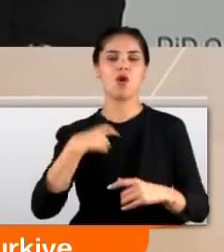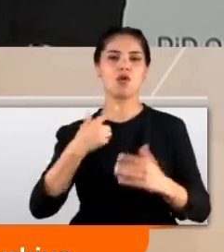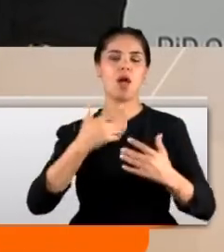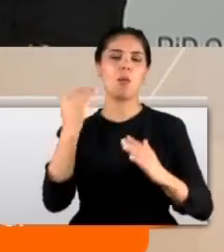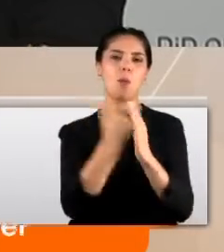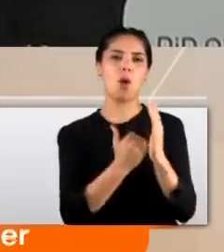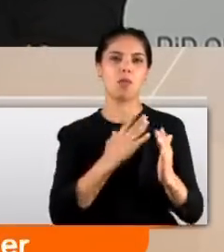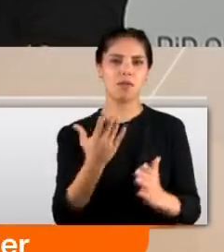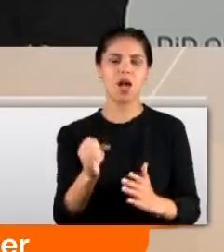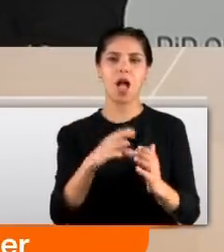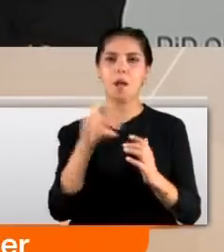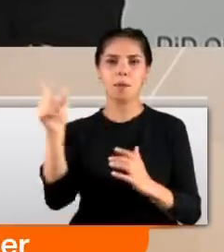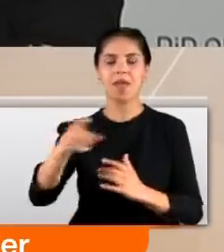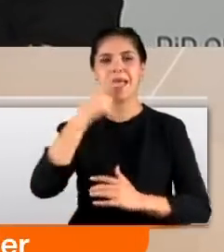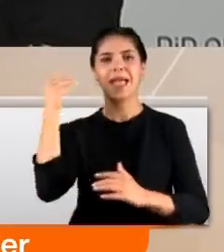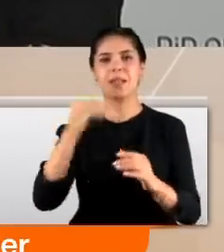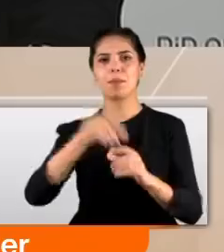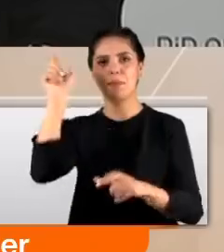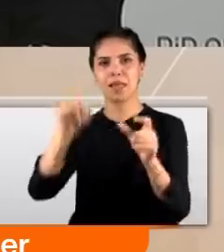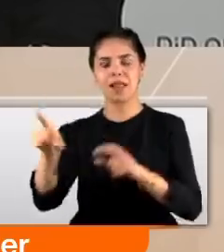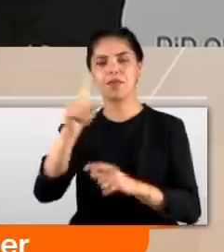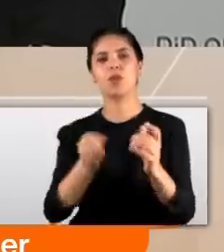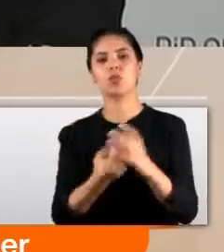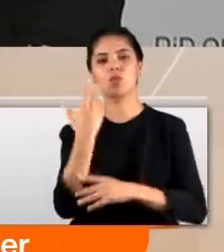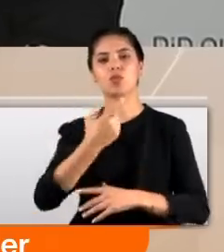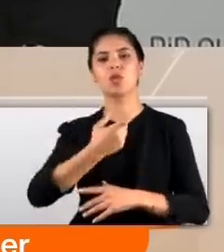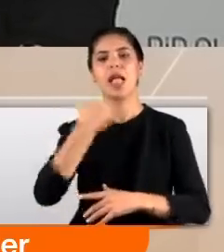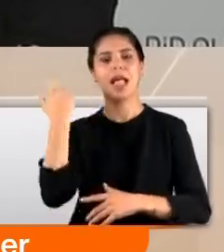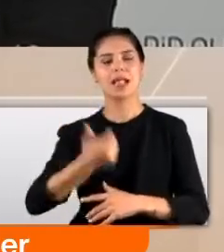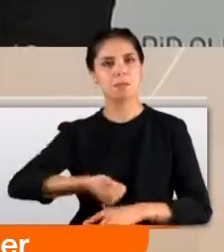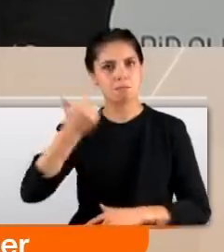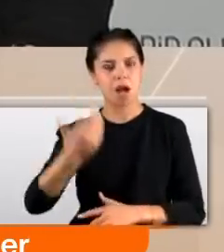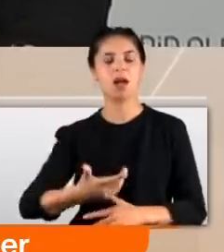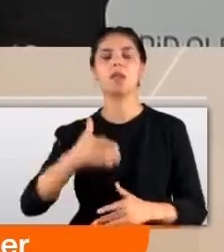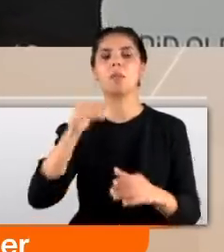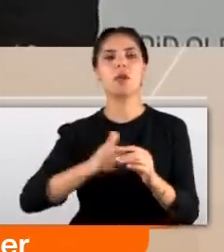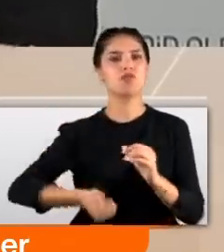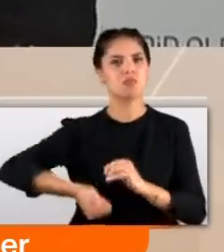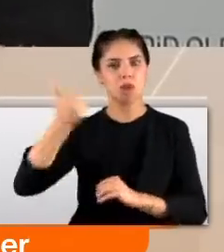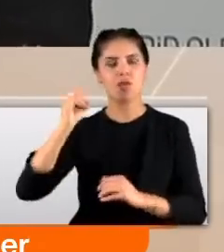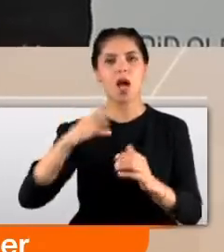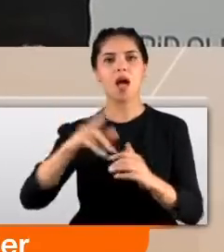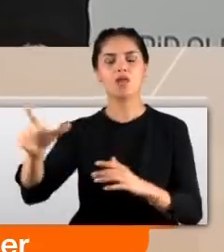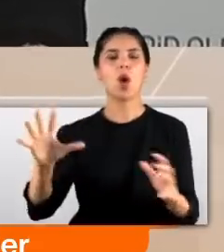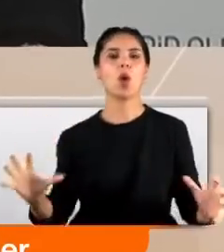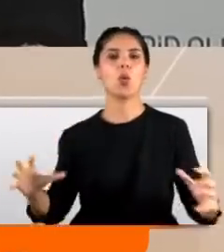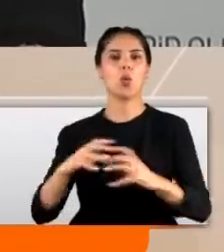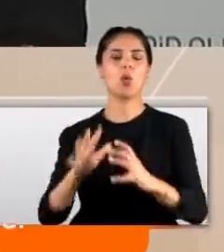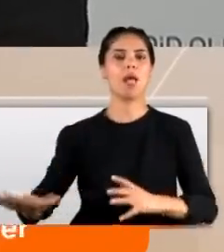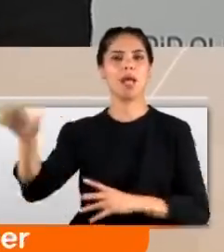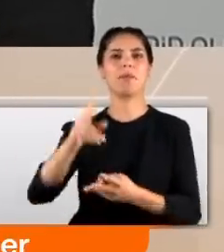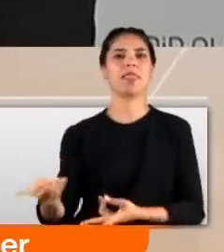düzenleniyor. Bu programı AK Parti'nin eski milletvekilleri, kurucuları, eski bakanlar, eski meclis başkanları, Başkanları ve AK Parti teşkilatı davet